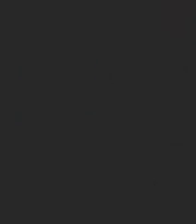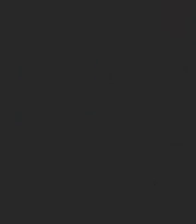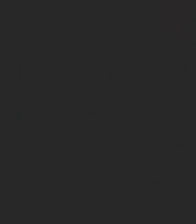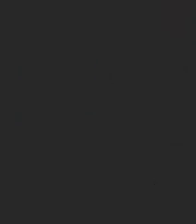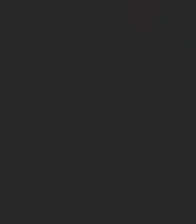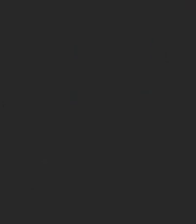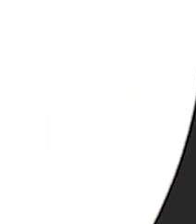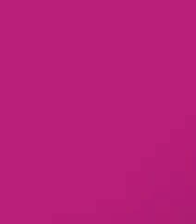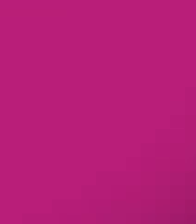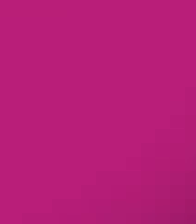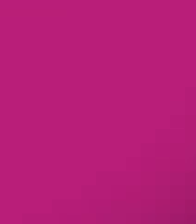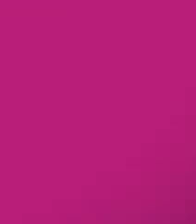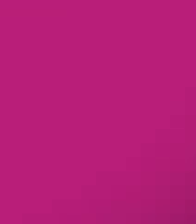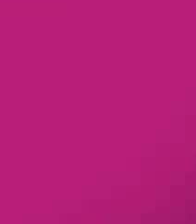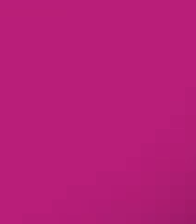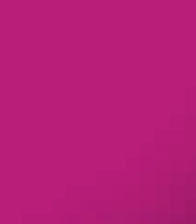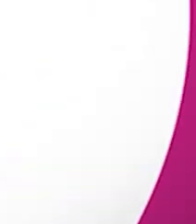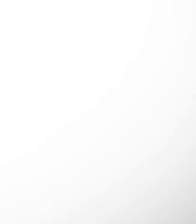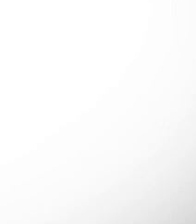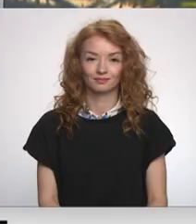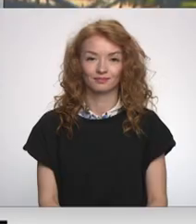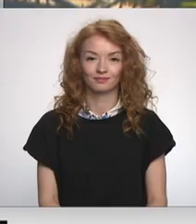Re, viss ēters ir te!